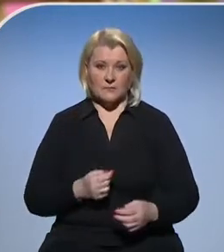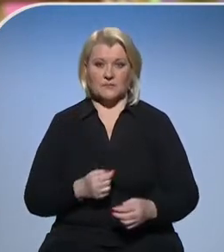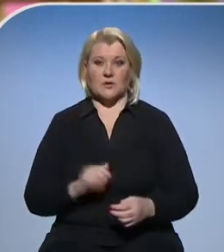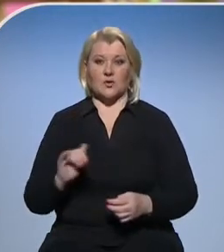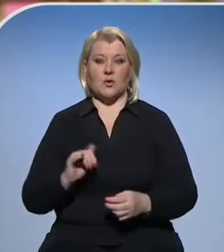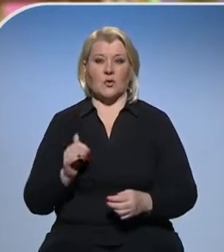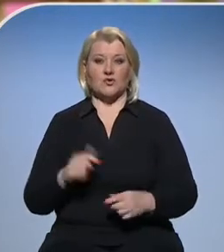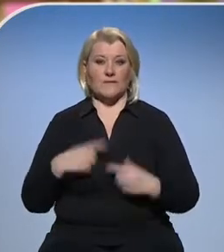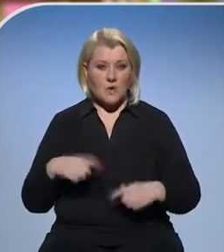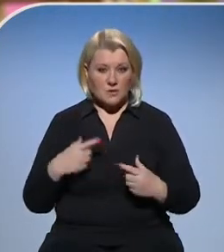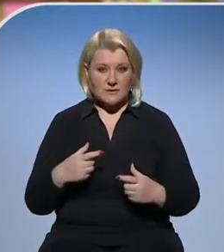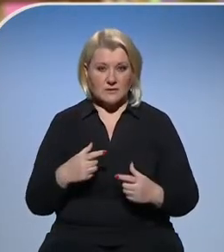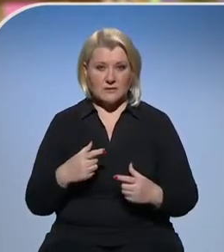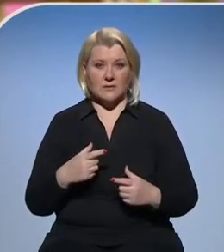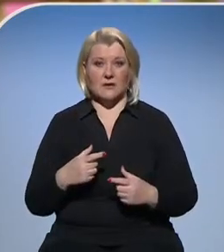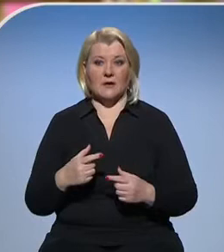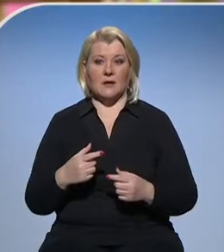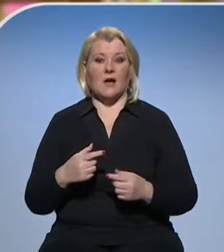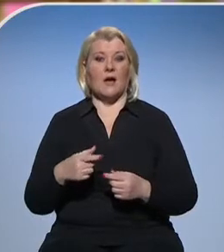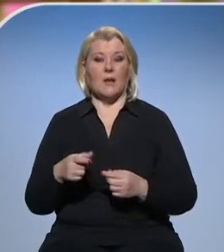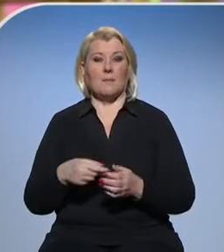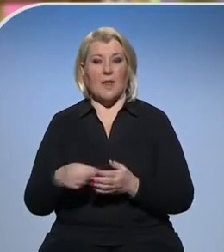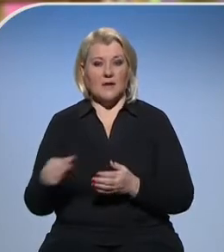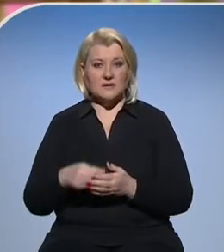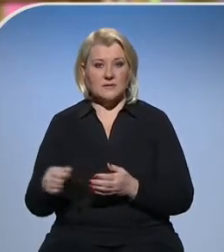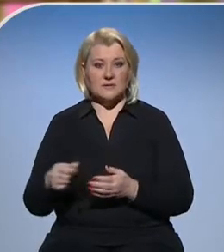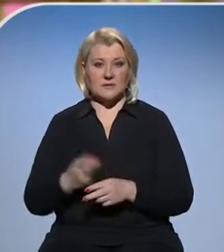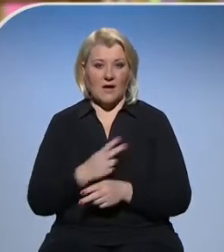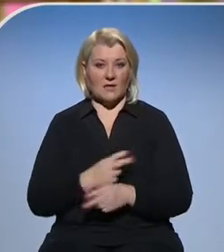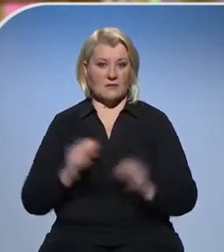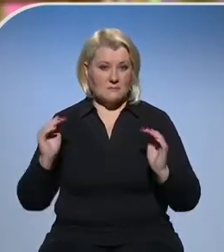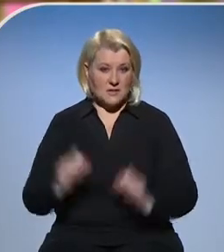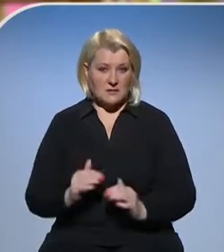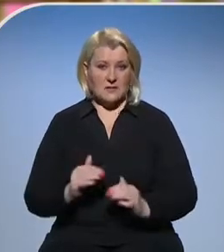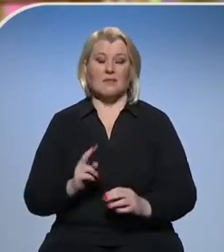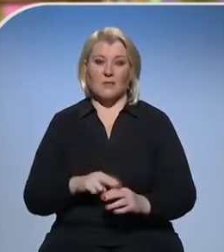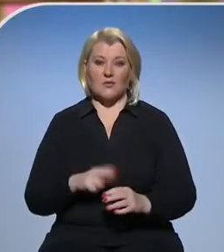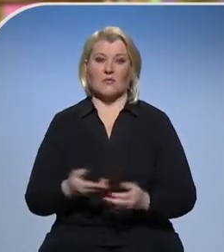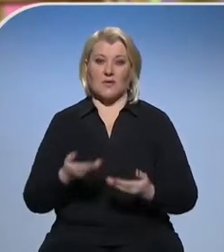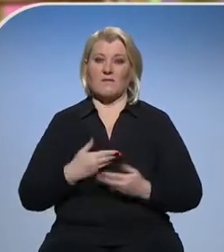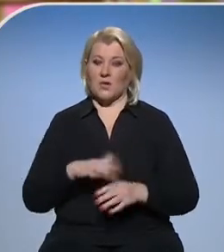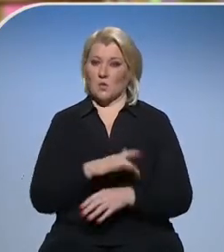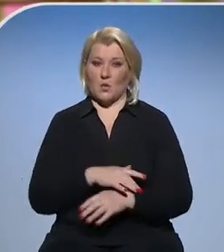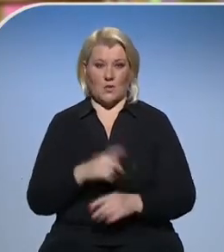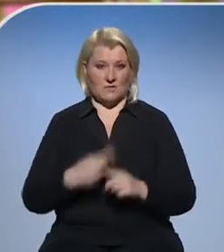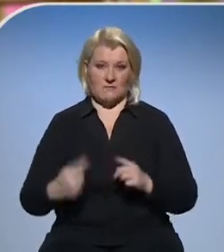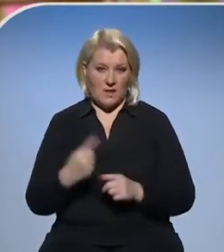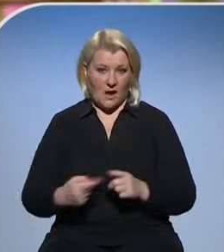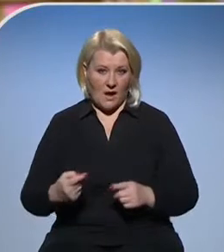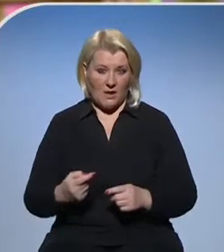někdo živnostník a minimalizuje si vlastně odvody, které platí státu, tak může taky čekat velice nízký důchod. Ono to